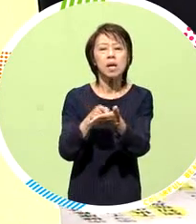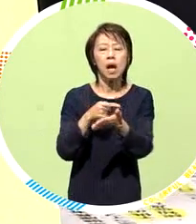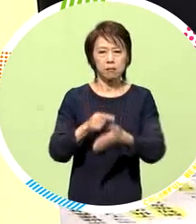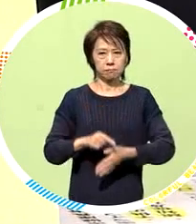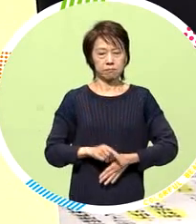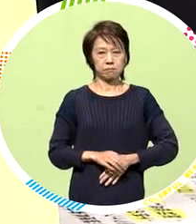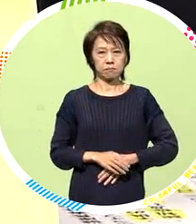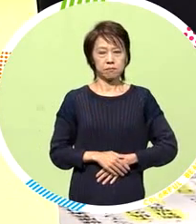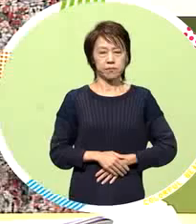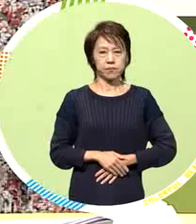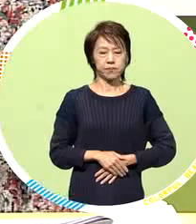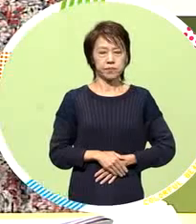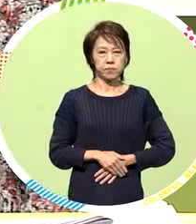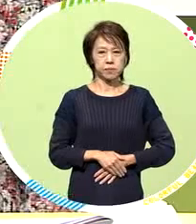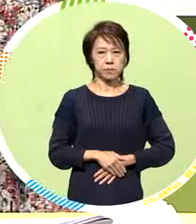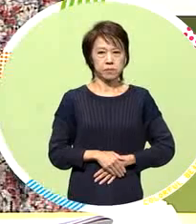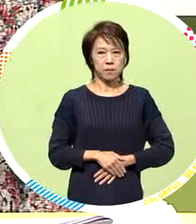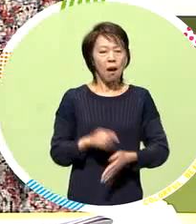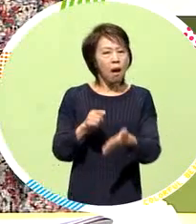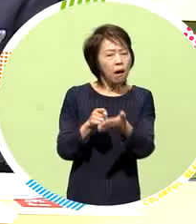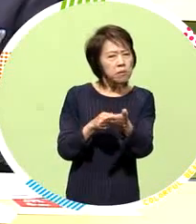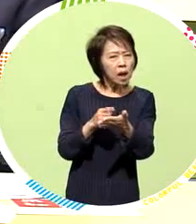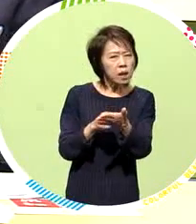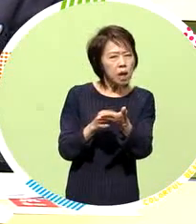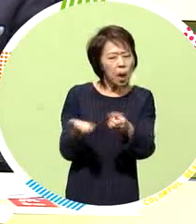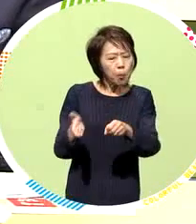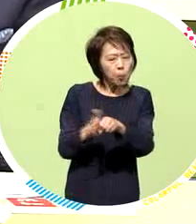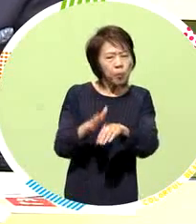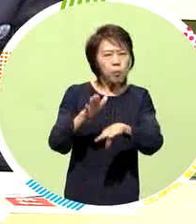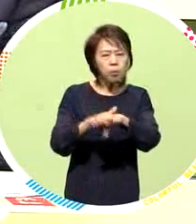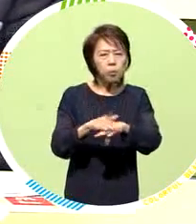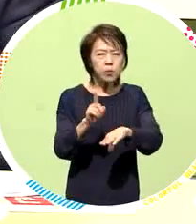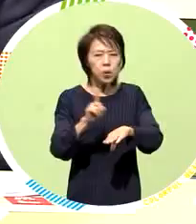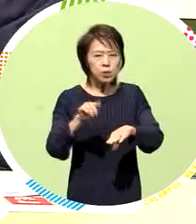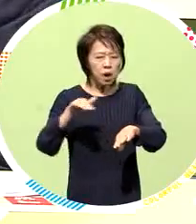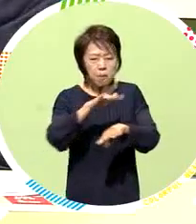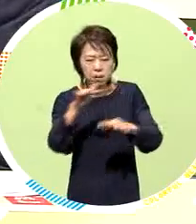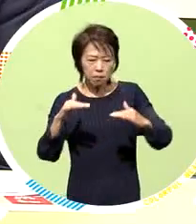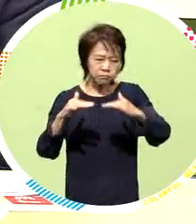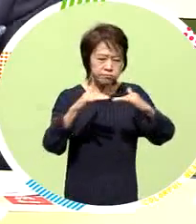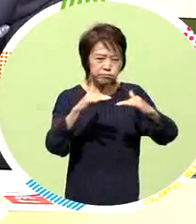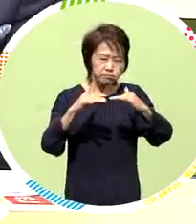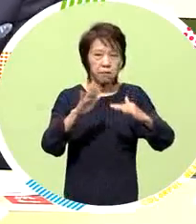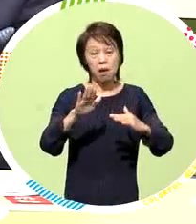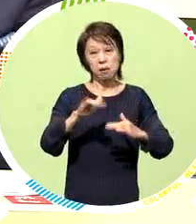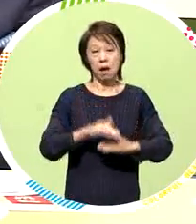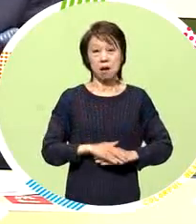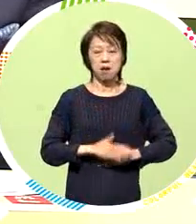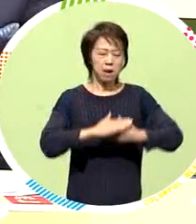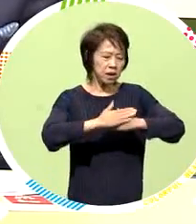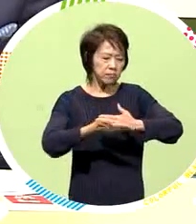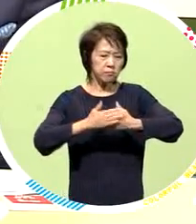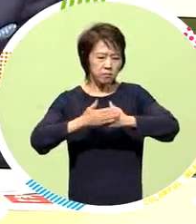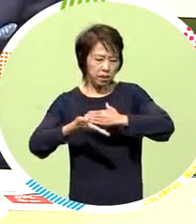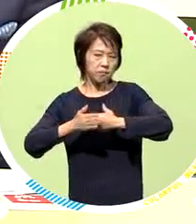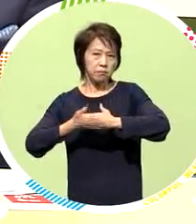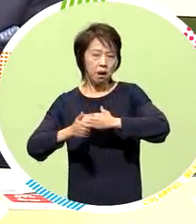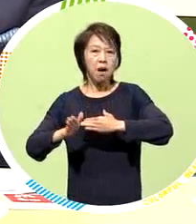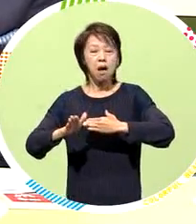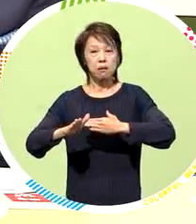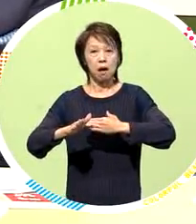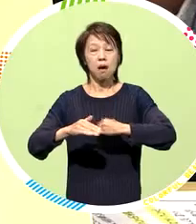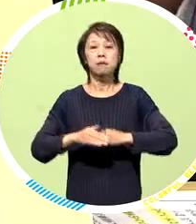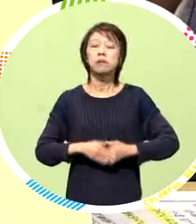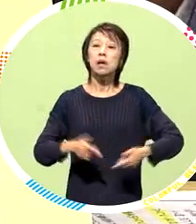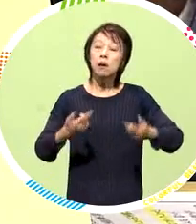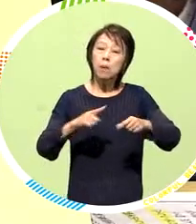よデコ状態なくてさどうしようか一生懸命な工夫してですね色んなも削って削ってやってたんですねだ